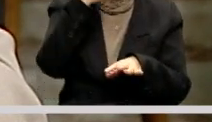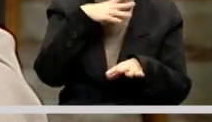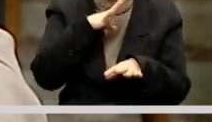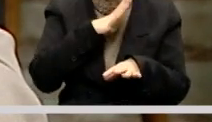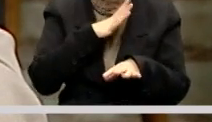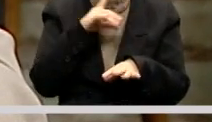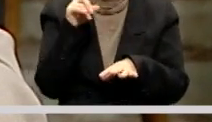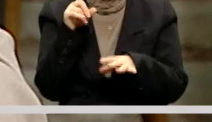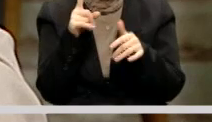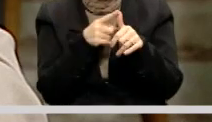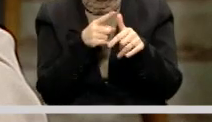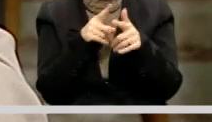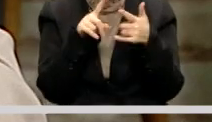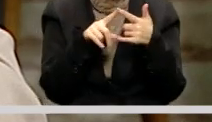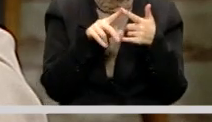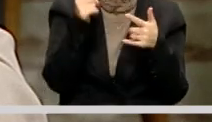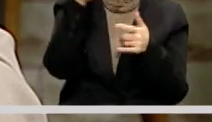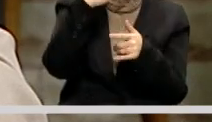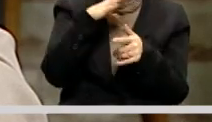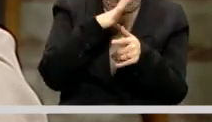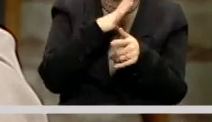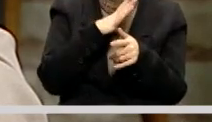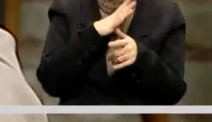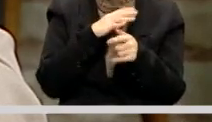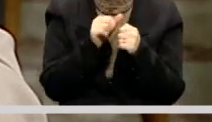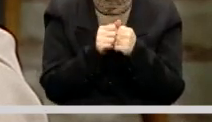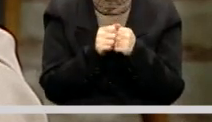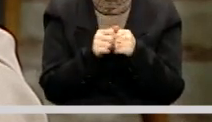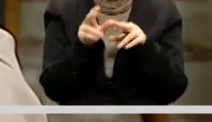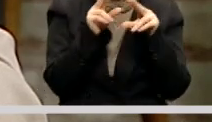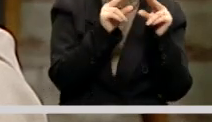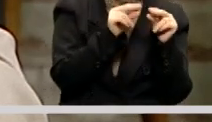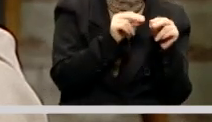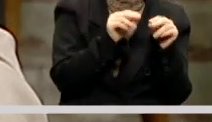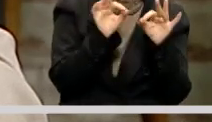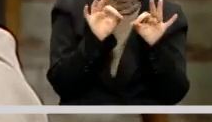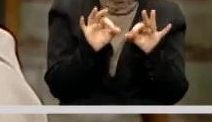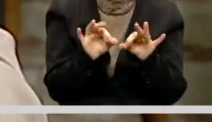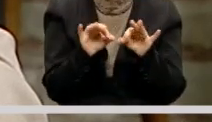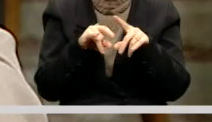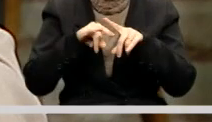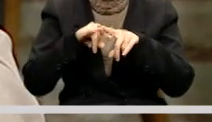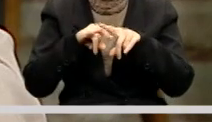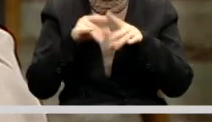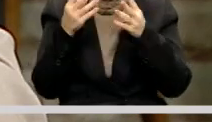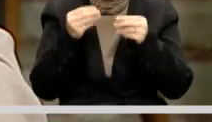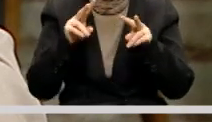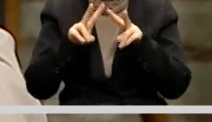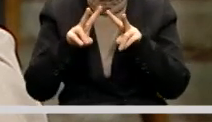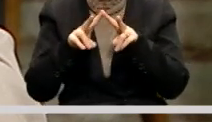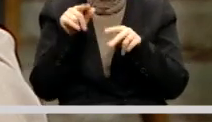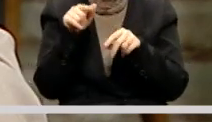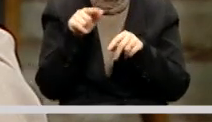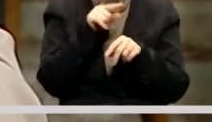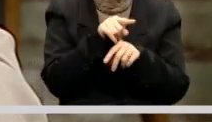Birisi klonazepam, bir benzodiazepin. Diğeri de uykuyu başlatan hormonumuz olan melatonin. Hı-hı. Bu